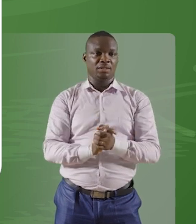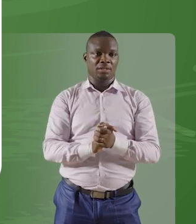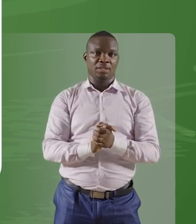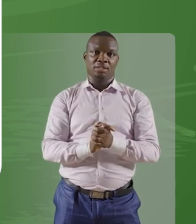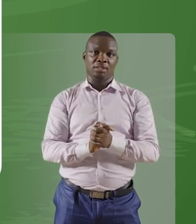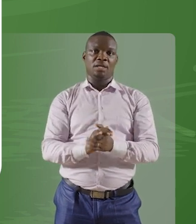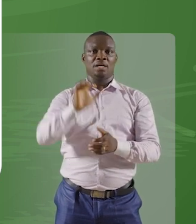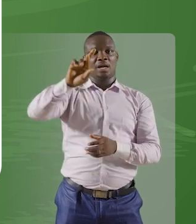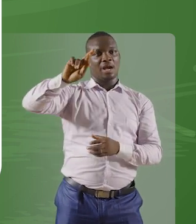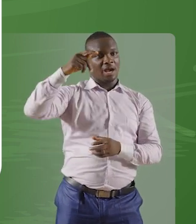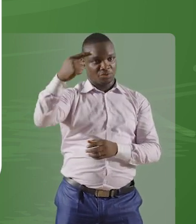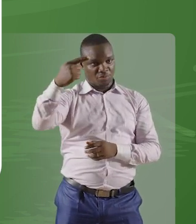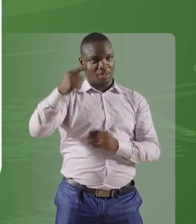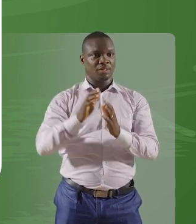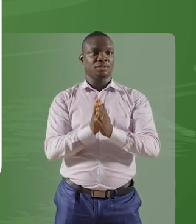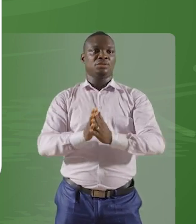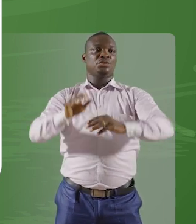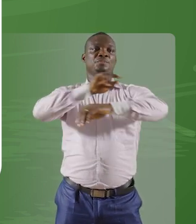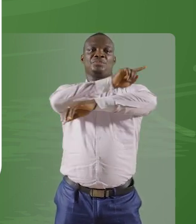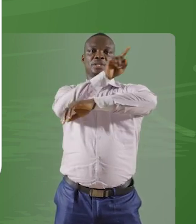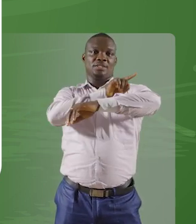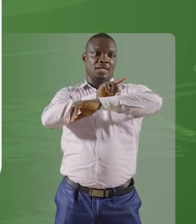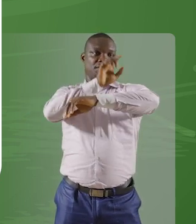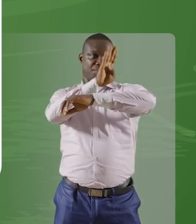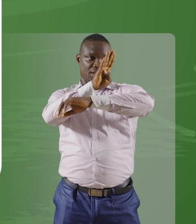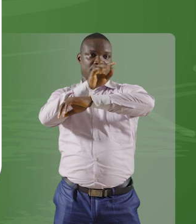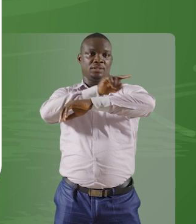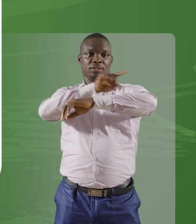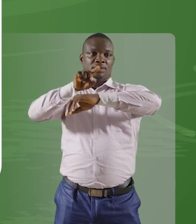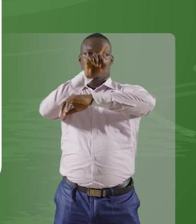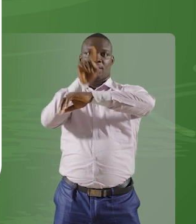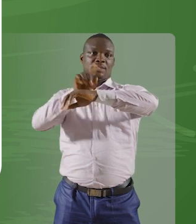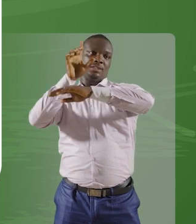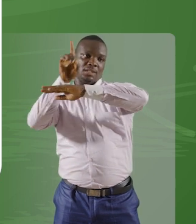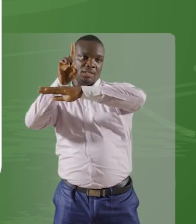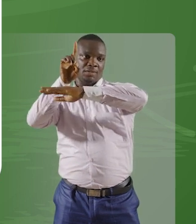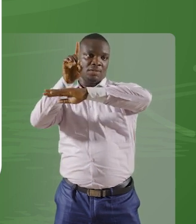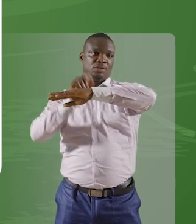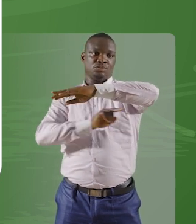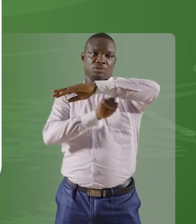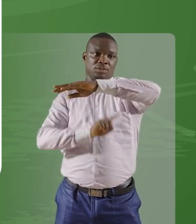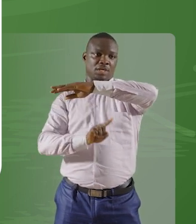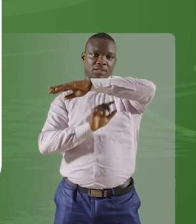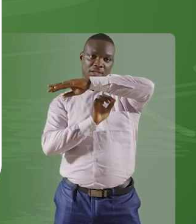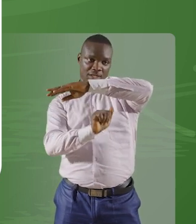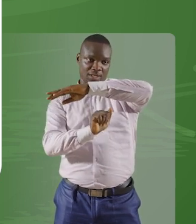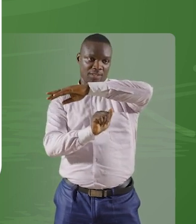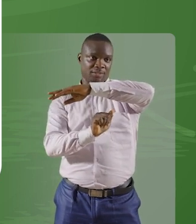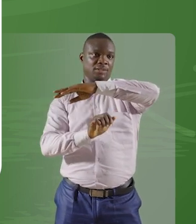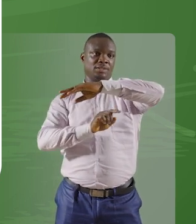à argument du rapport ZB moins ZD